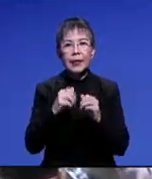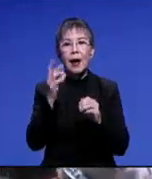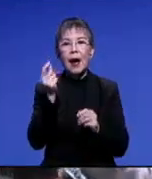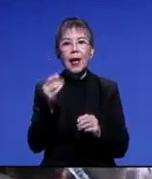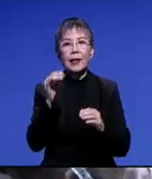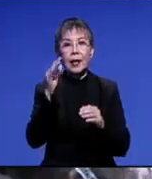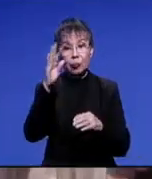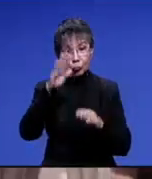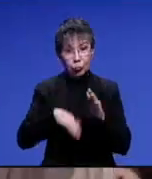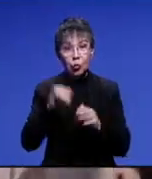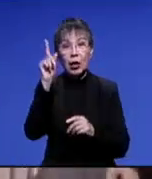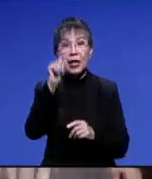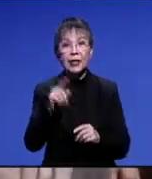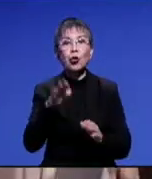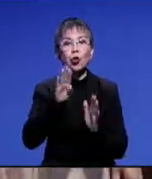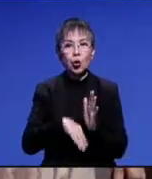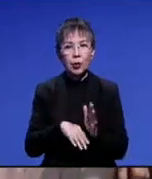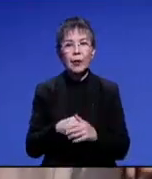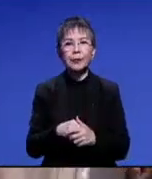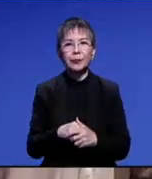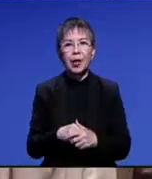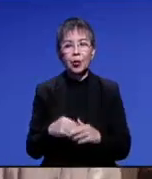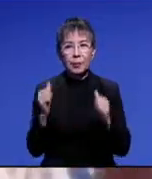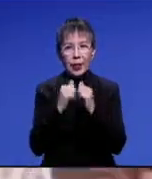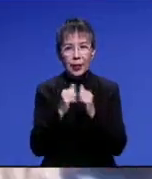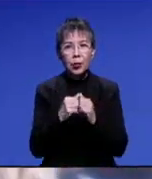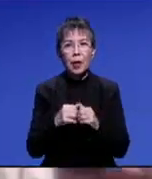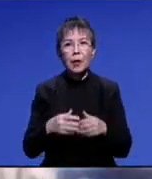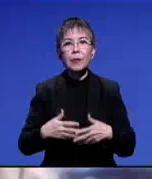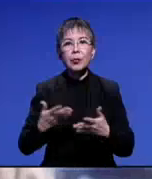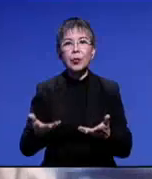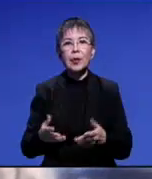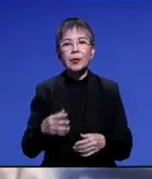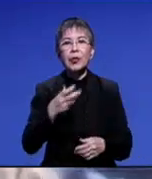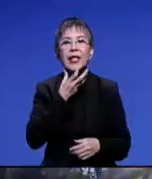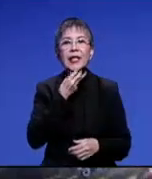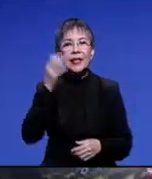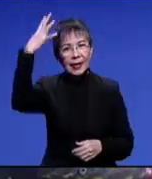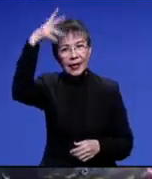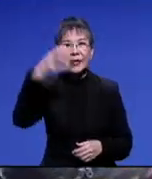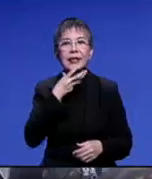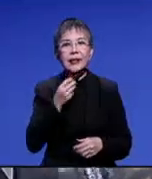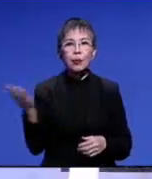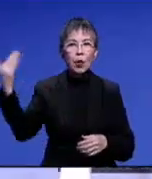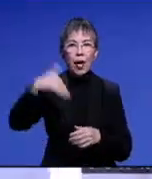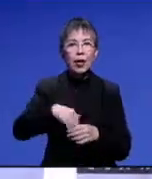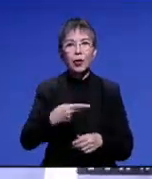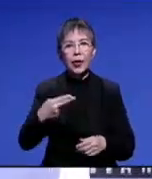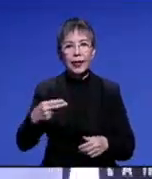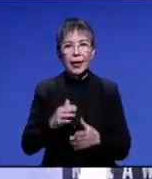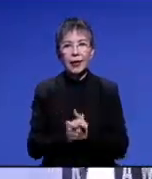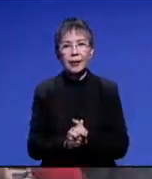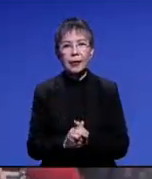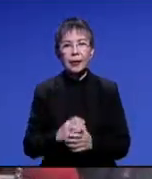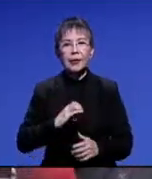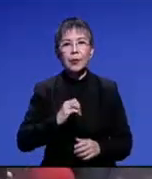hari pertama masa jabatannya. Selain itu, Prabowo berjanji akan memulangkan Rizik Sihab jika ia memenangkan Pilpres. Capres 02